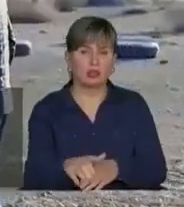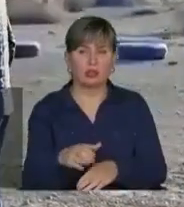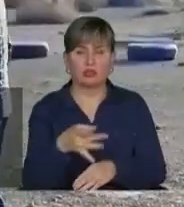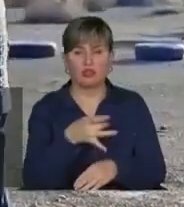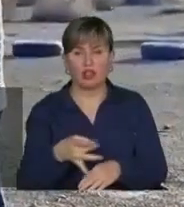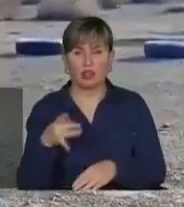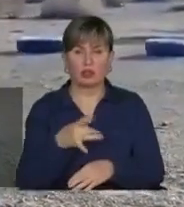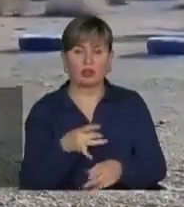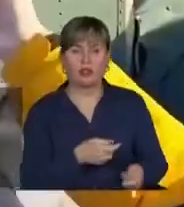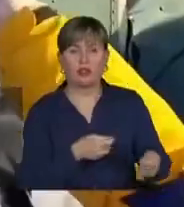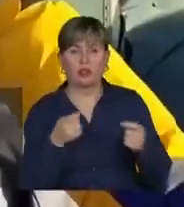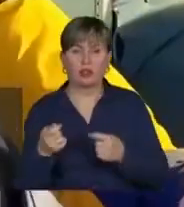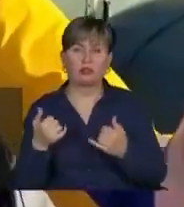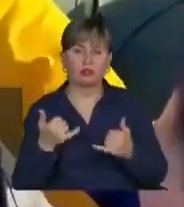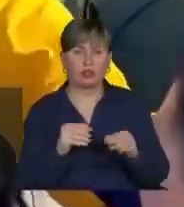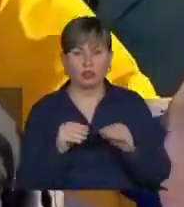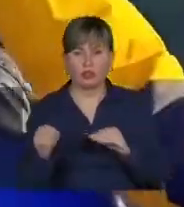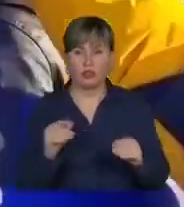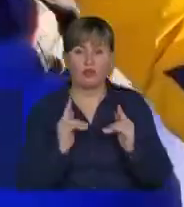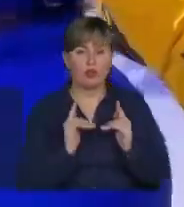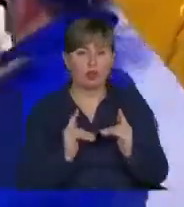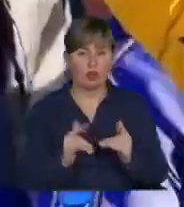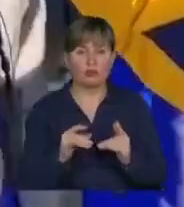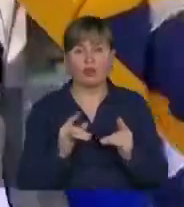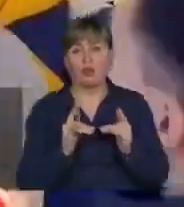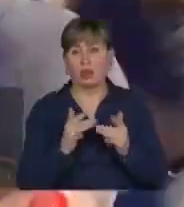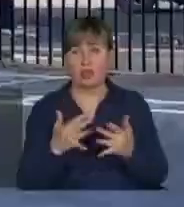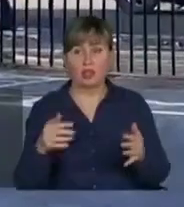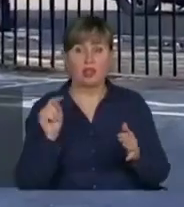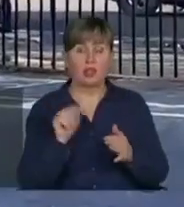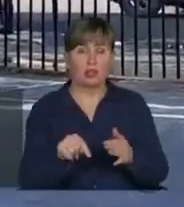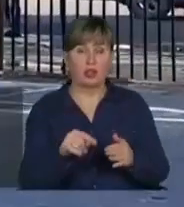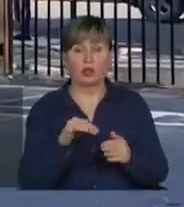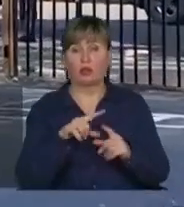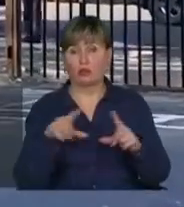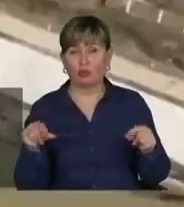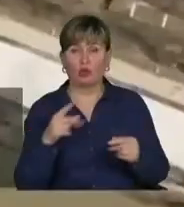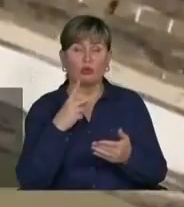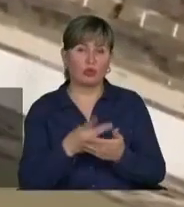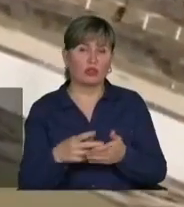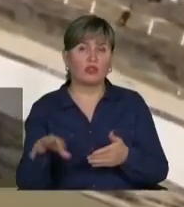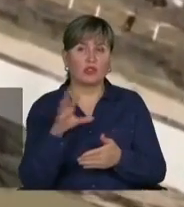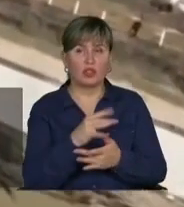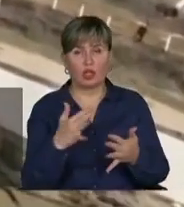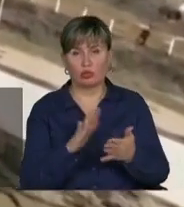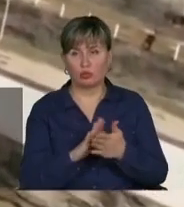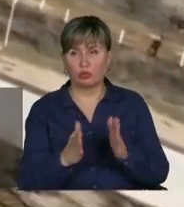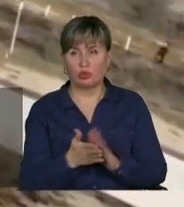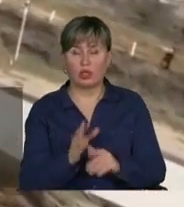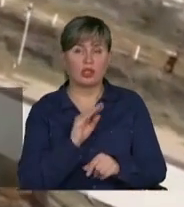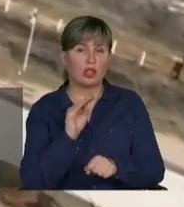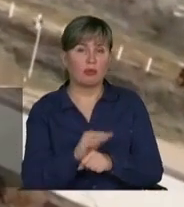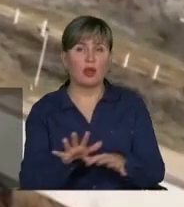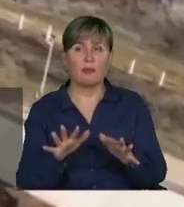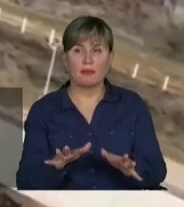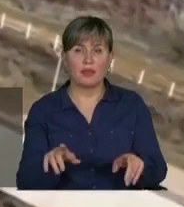район. Эвакуированных сейчас размещают в общежитиях и интернатах. Там, в отличие от школ, предусмотрены все бытовые условия. Дополнительные